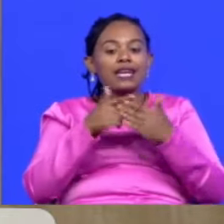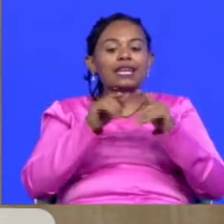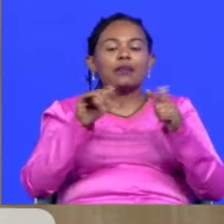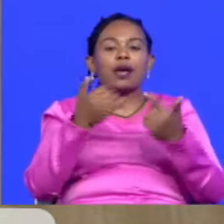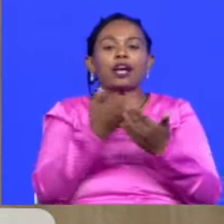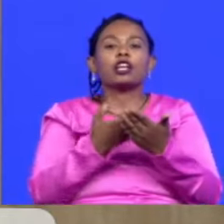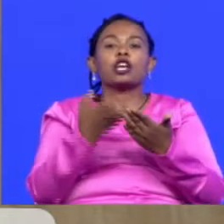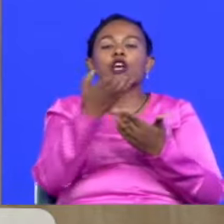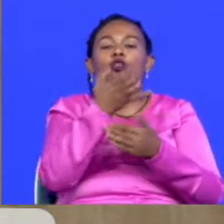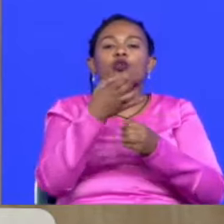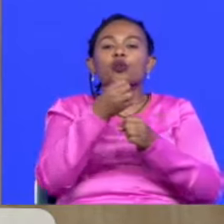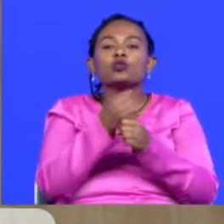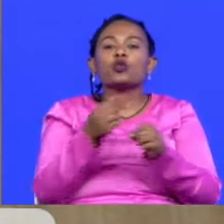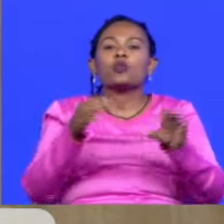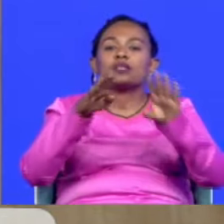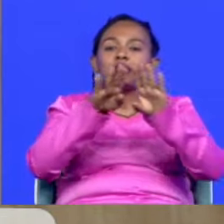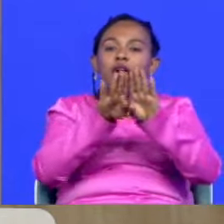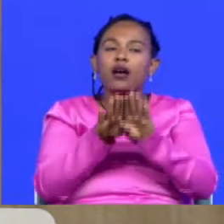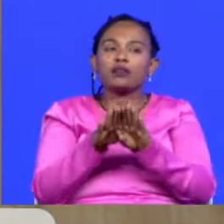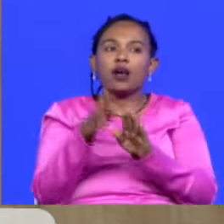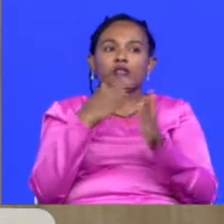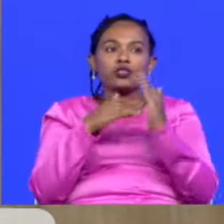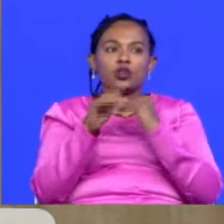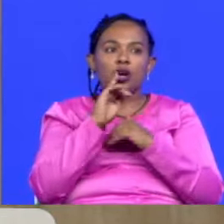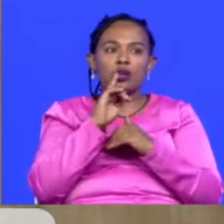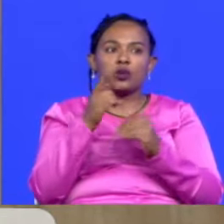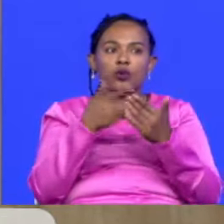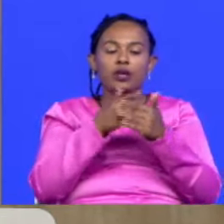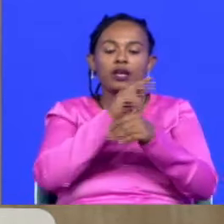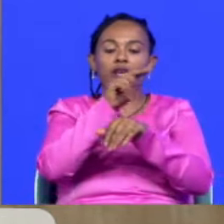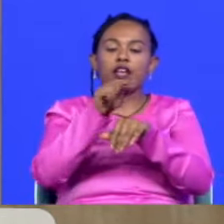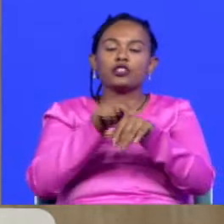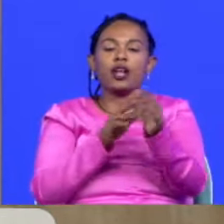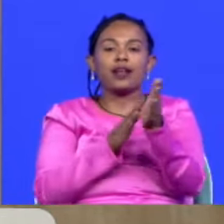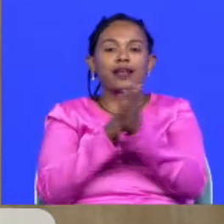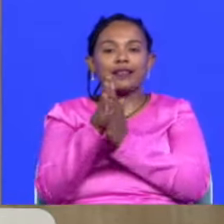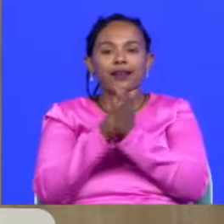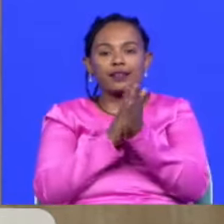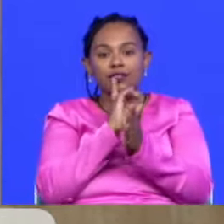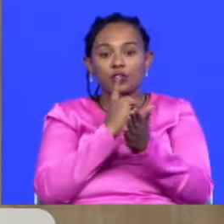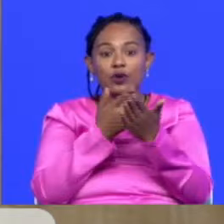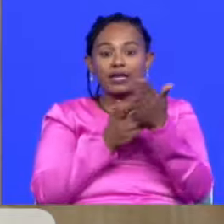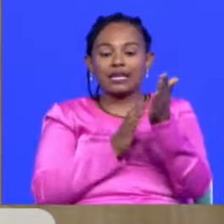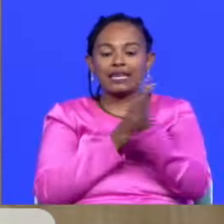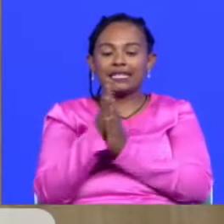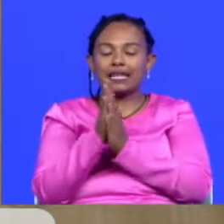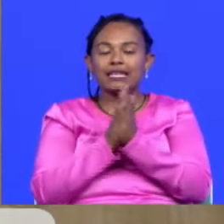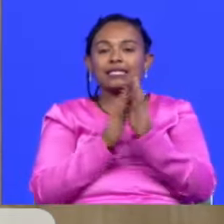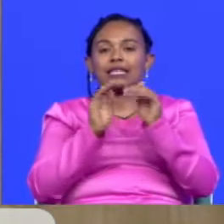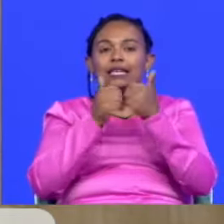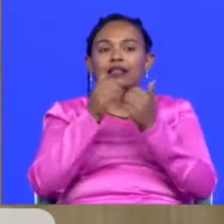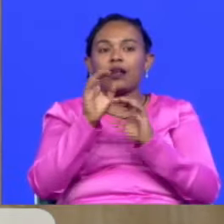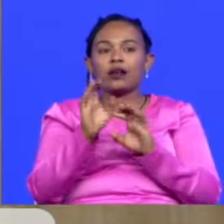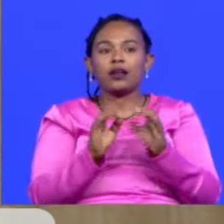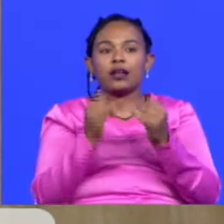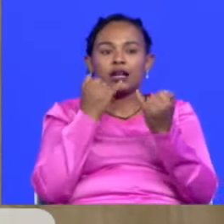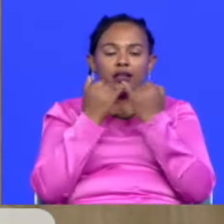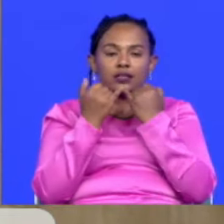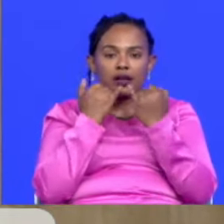ይዞ መዘጋት አስቸጋሪ ነው። ይሄ ናሽናል ኢንትረስት ነው። ይህን ኢንትረስት እንዴት አድርገን እናስታርቀው? ሰው